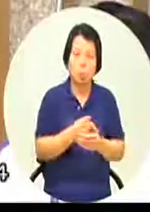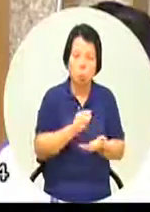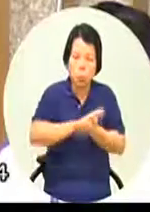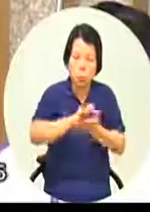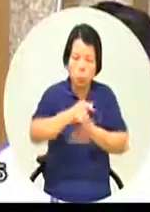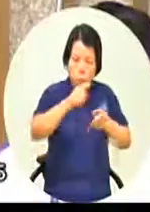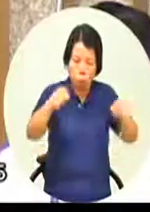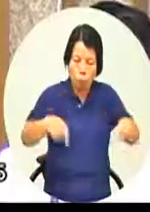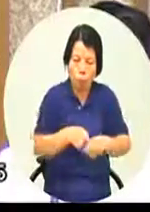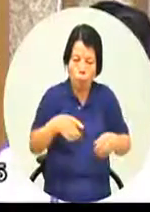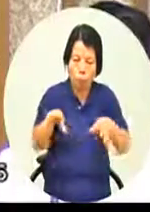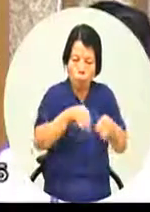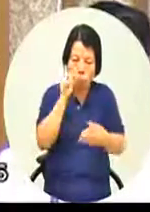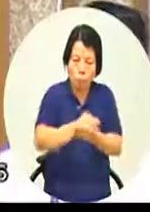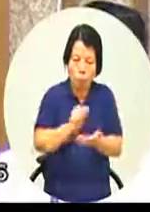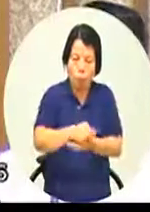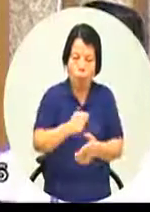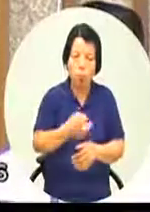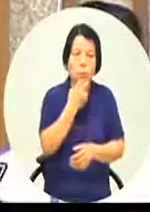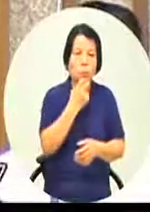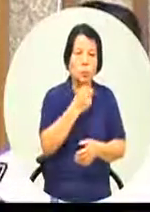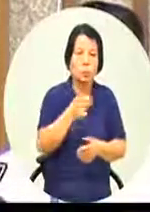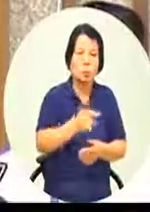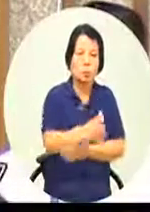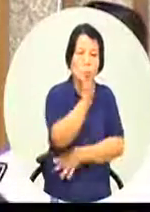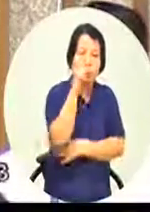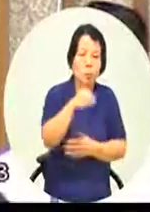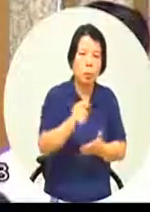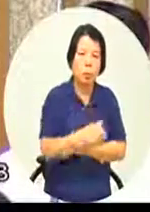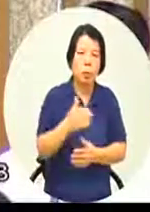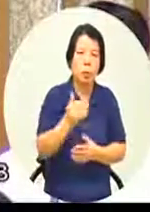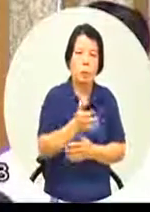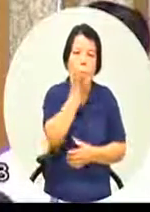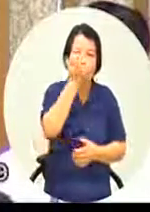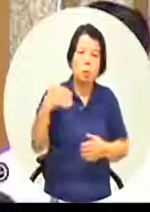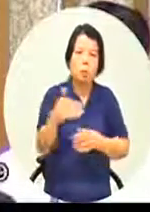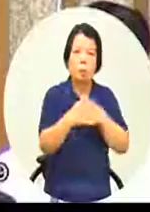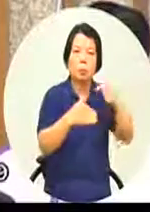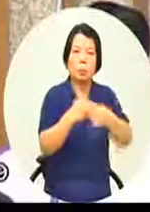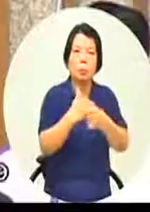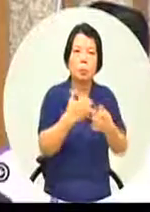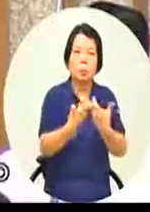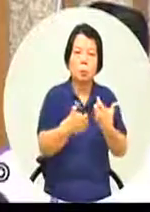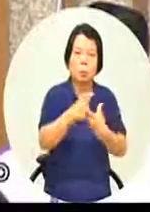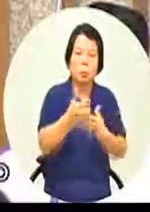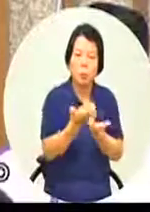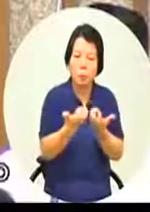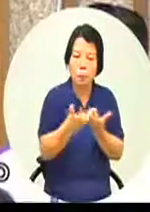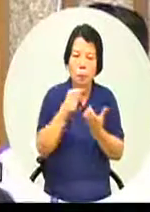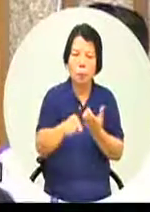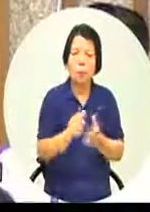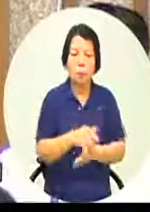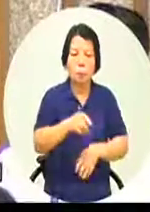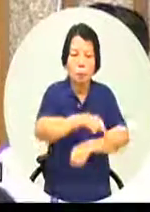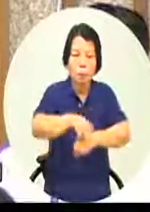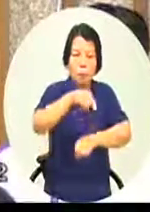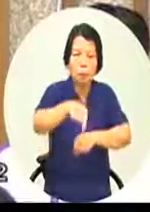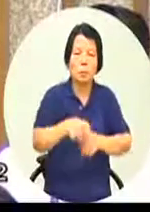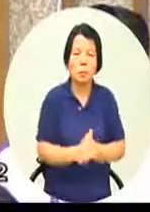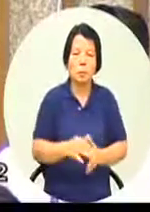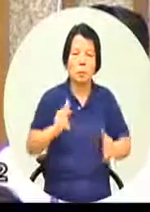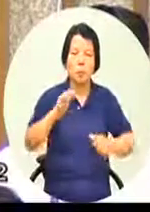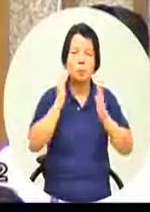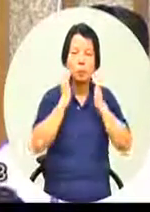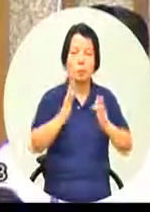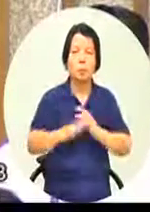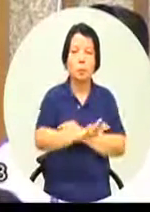其实当然中央政府提出了所谓的这个石斑鱼的倍增产量倍增计划。那当然现在那整个市场比较集